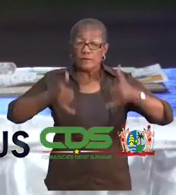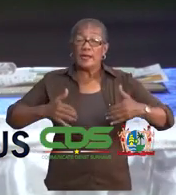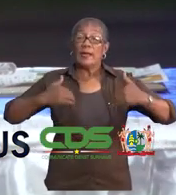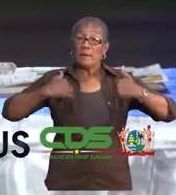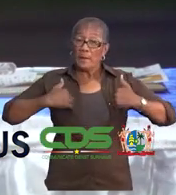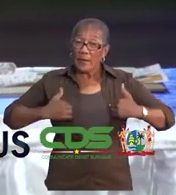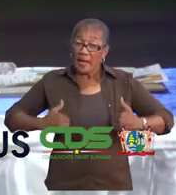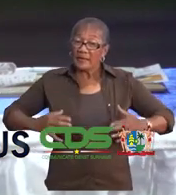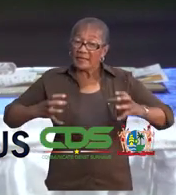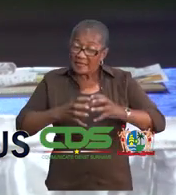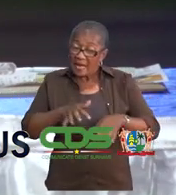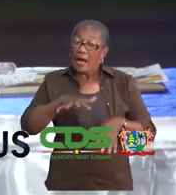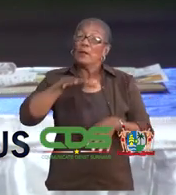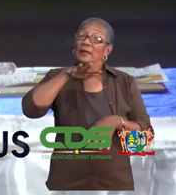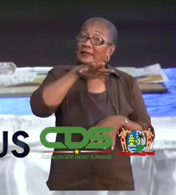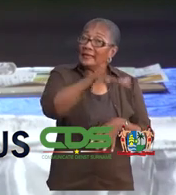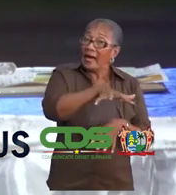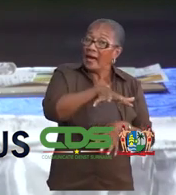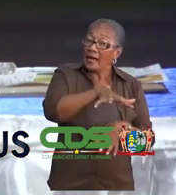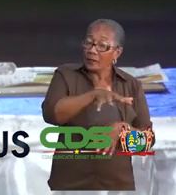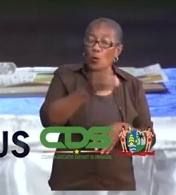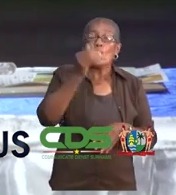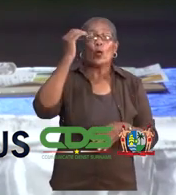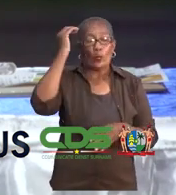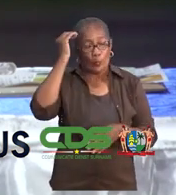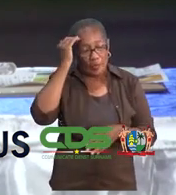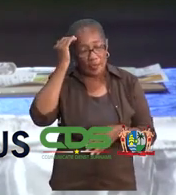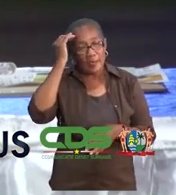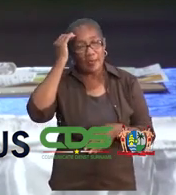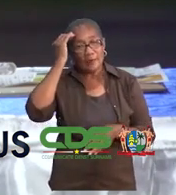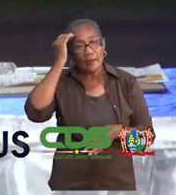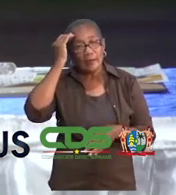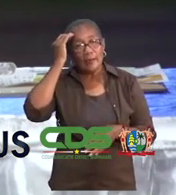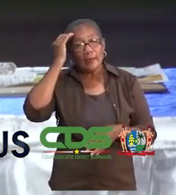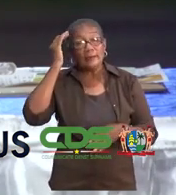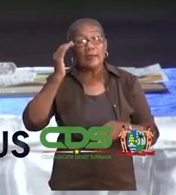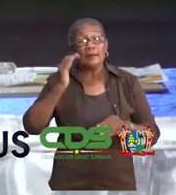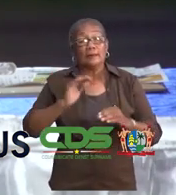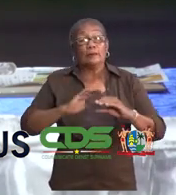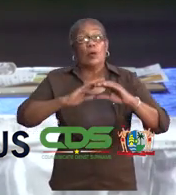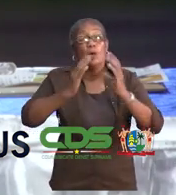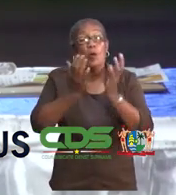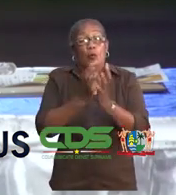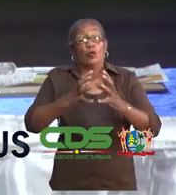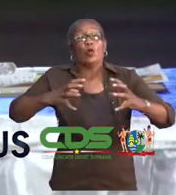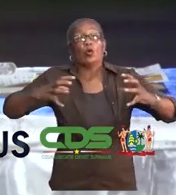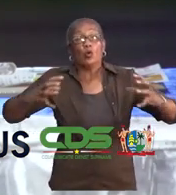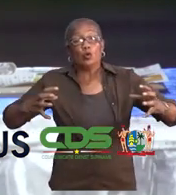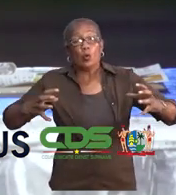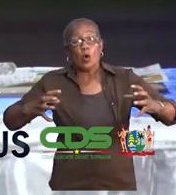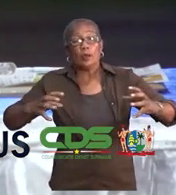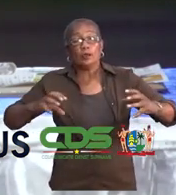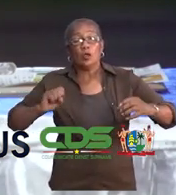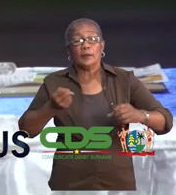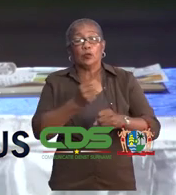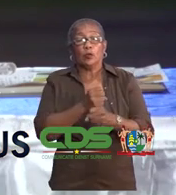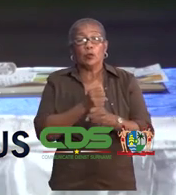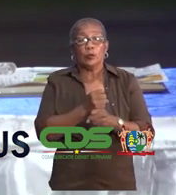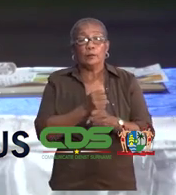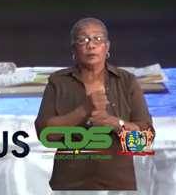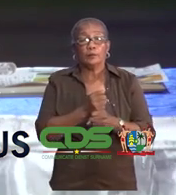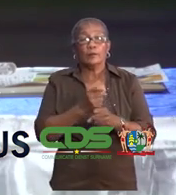tegelijkertijd daar kunt hebben, dan weet u dat, dat de kansen vergroot worden op het zaken doen.